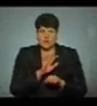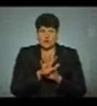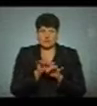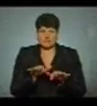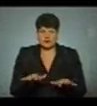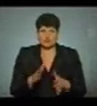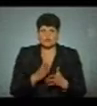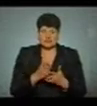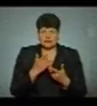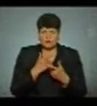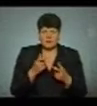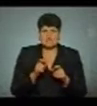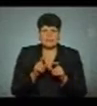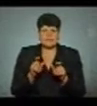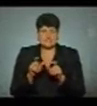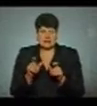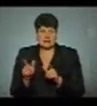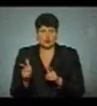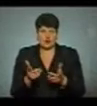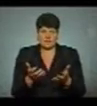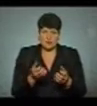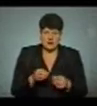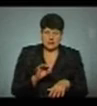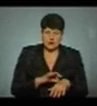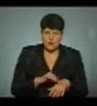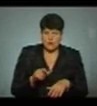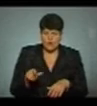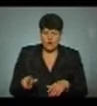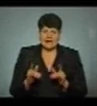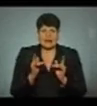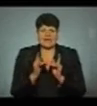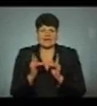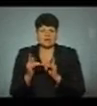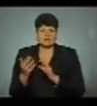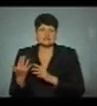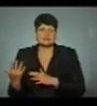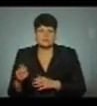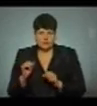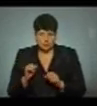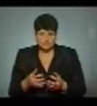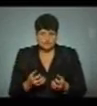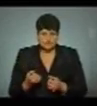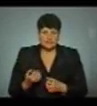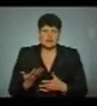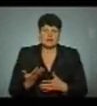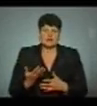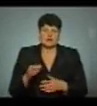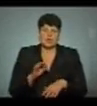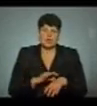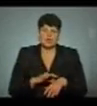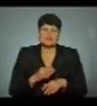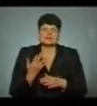є інформація власне про заклади, які готові приймати хворих, про кількість ліжкомісць, про кількість людей з підозрою на коронавірус та хворих